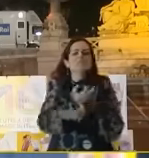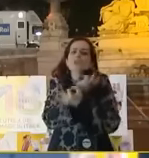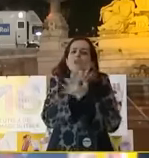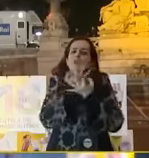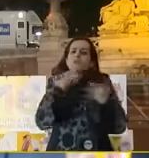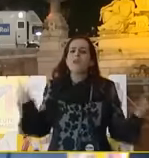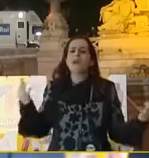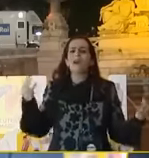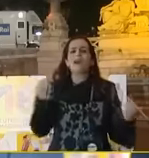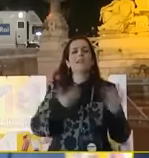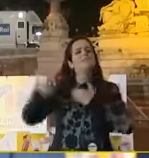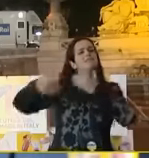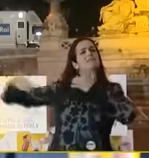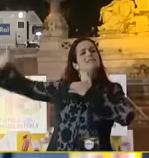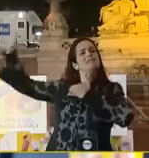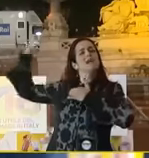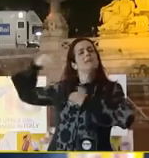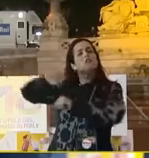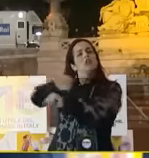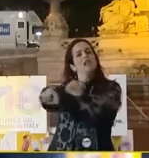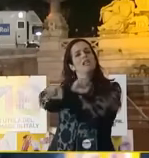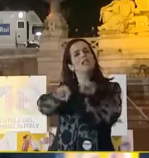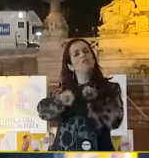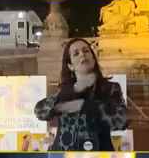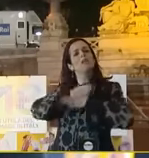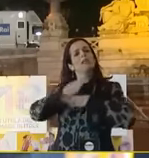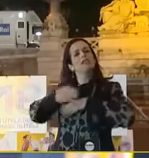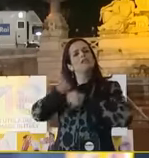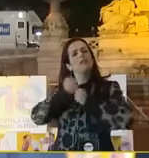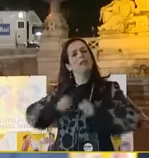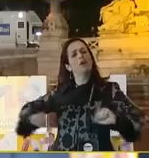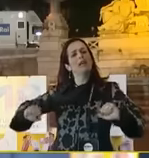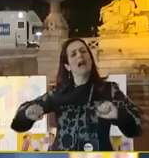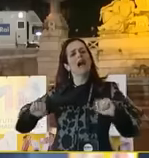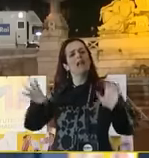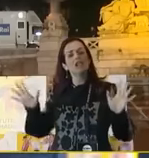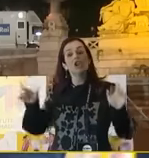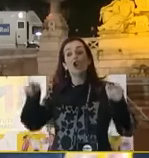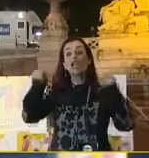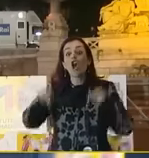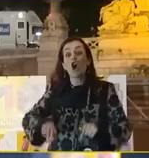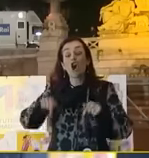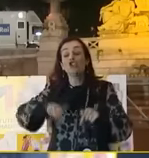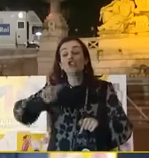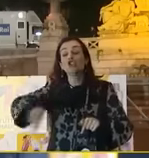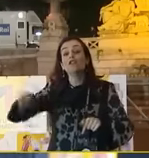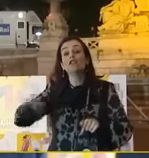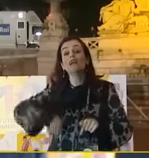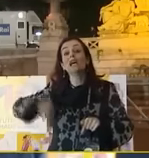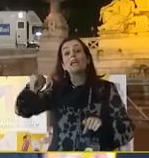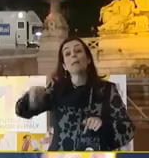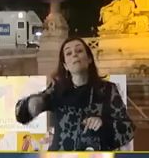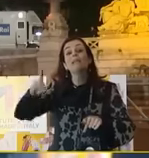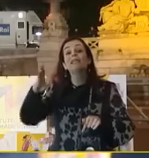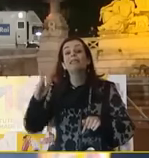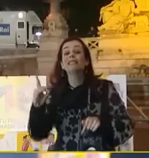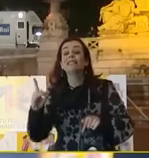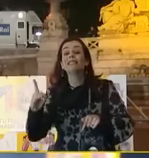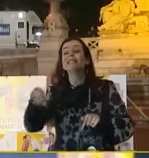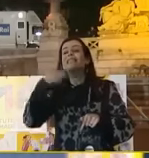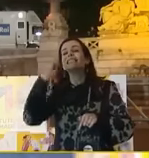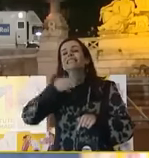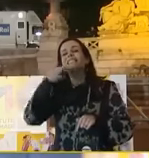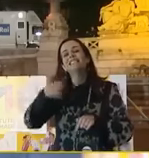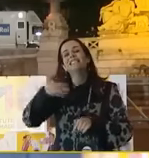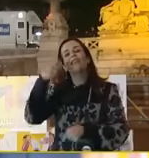partito, appunto, che si chiama Partito Democratico, che oggi votare PD significa votare Berlusconi. Quando io